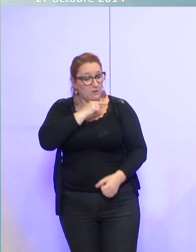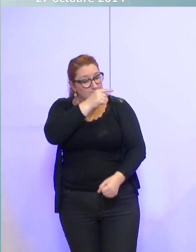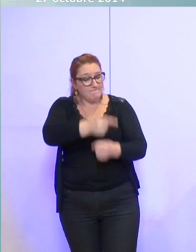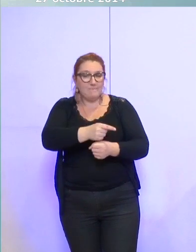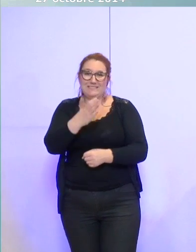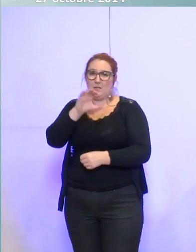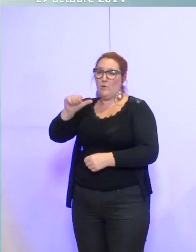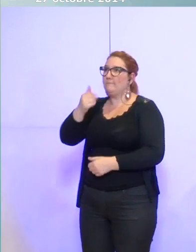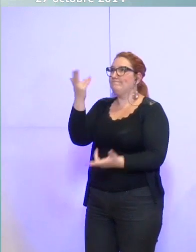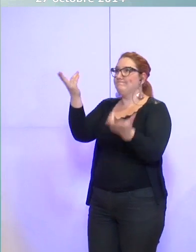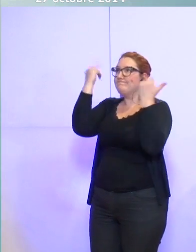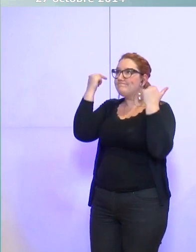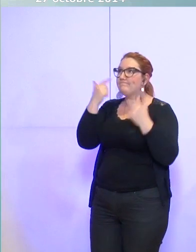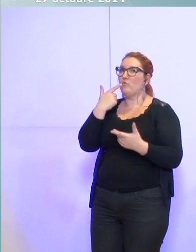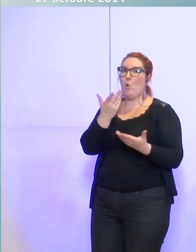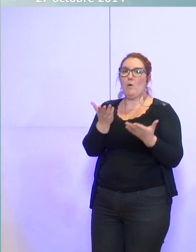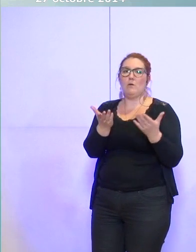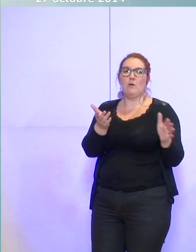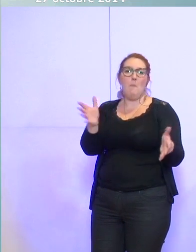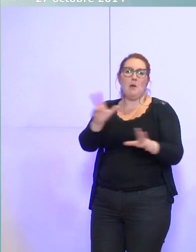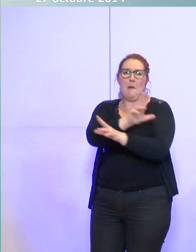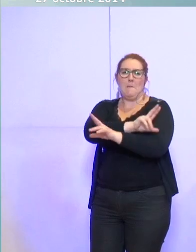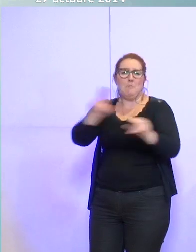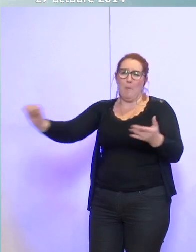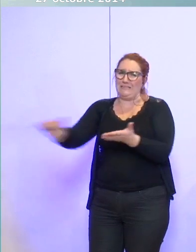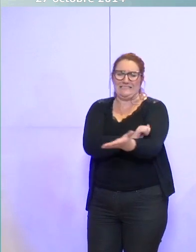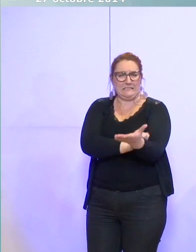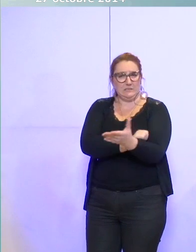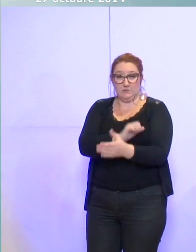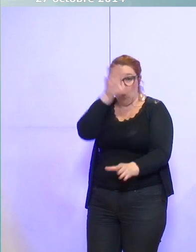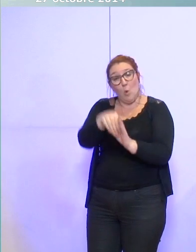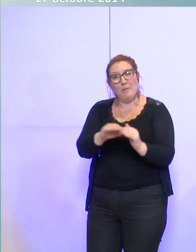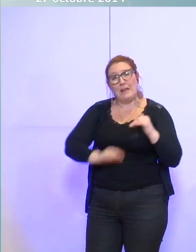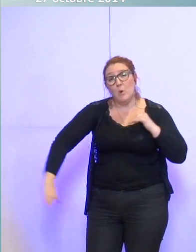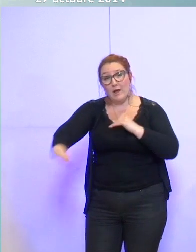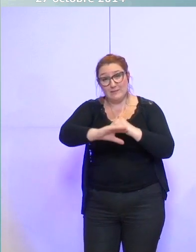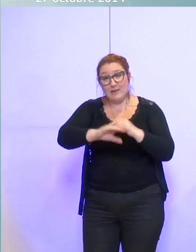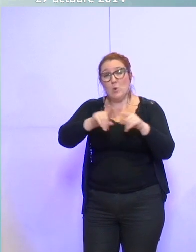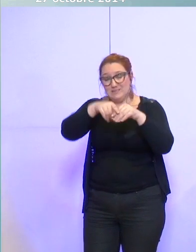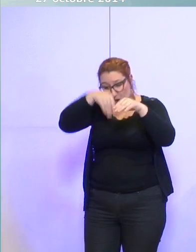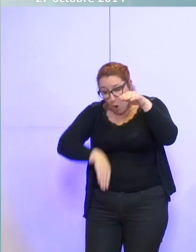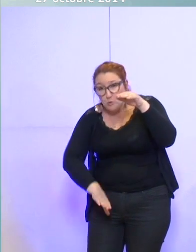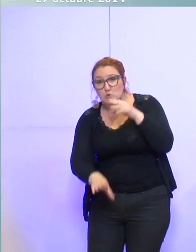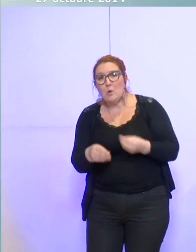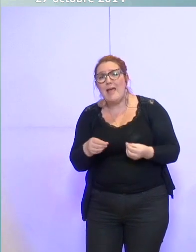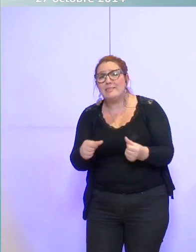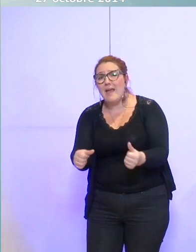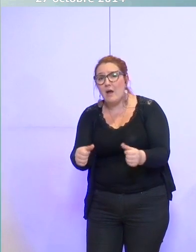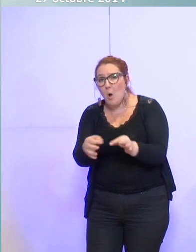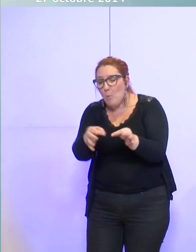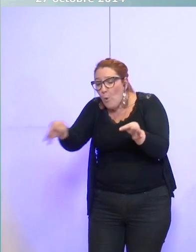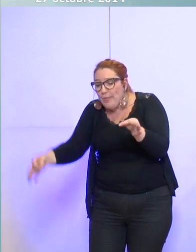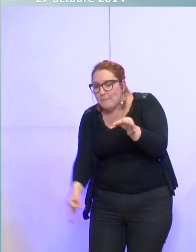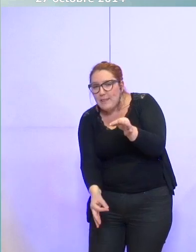cette plateforme, ce radier, et aussi la terre située en dessous qui avait fait l'objet de contamination. Nous sommes donc